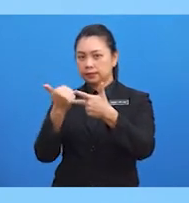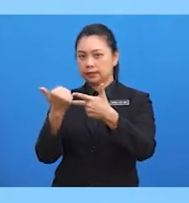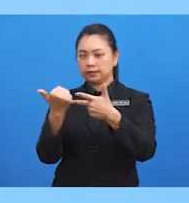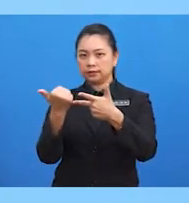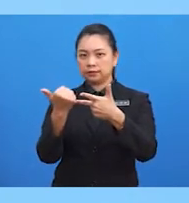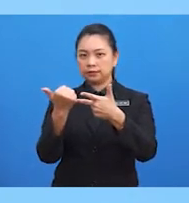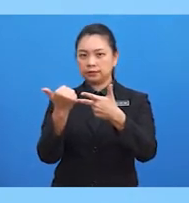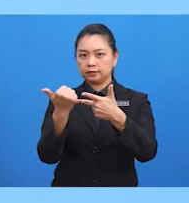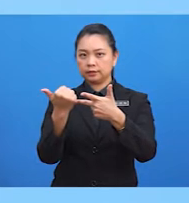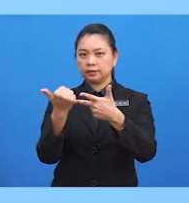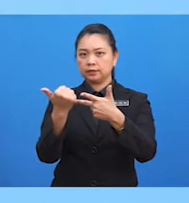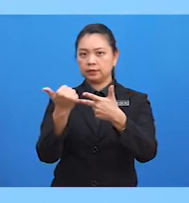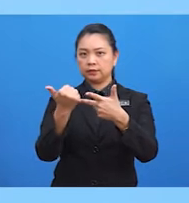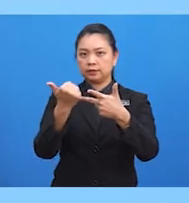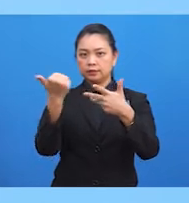JAXA,